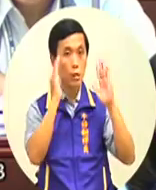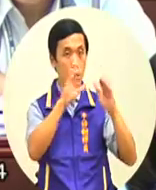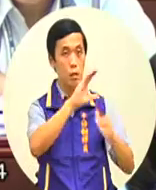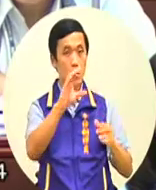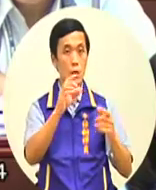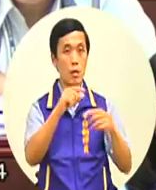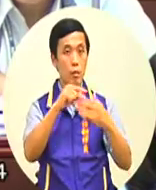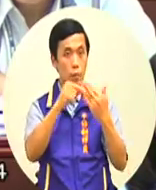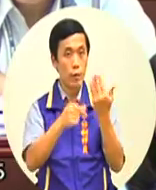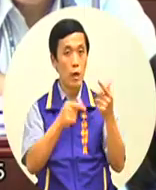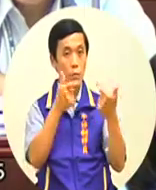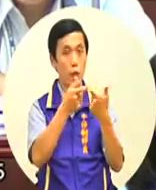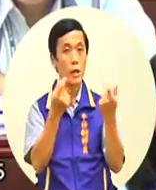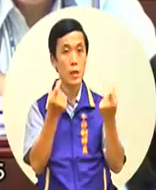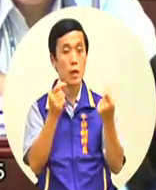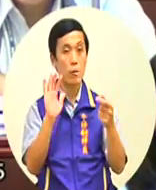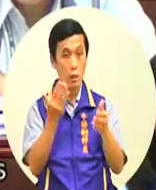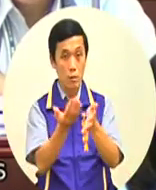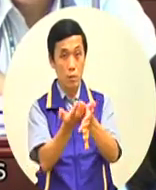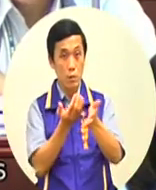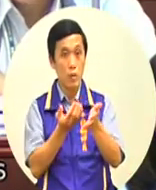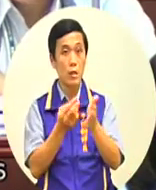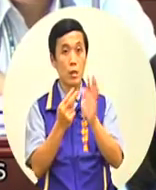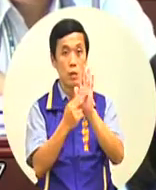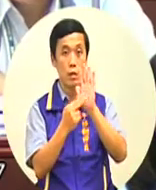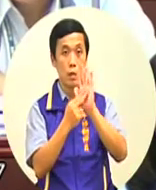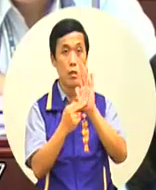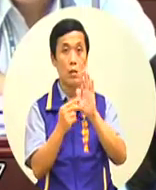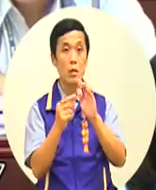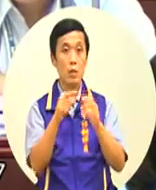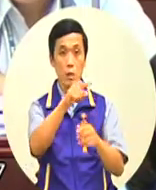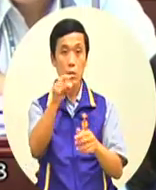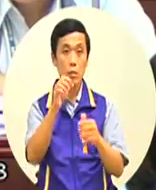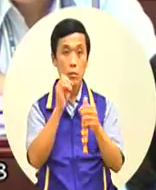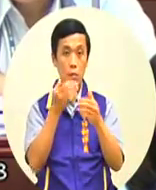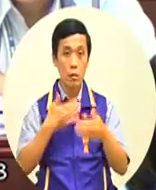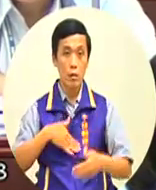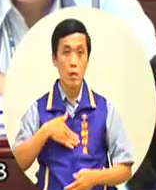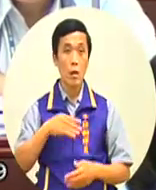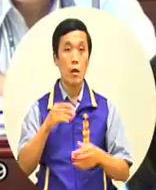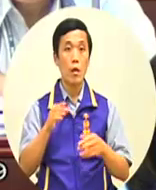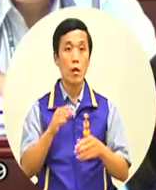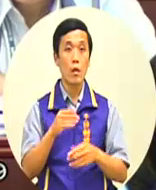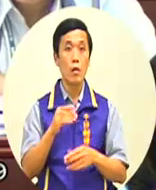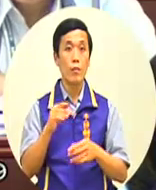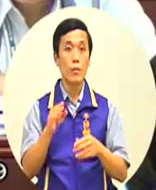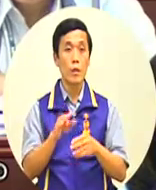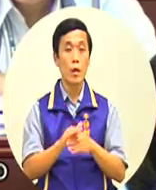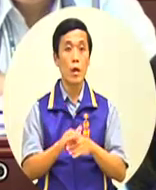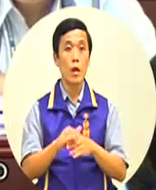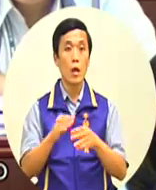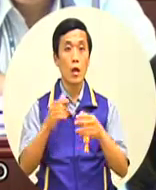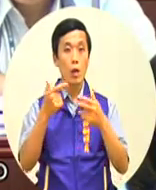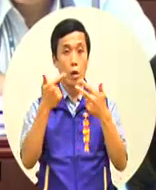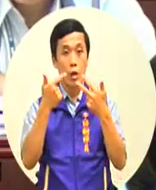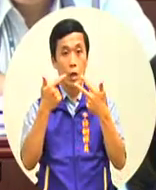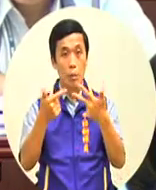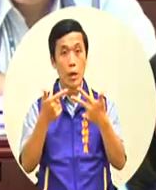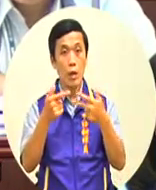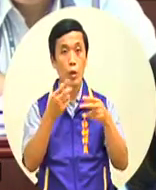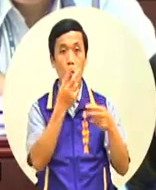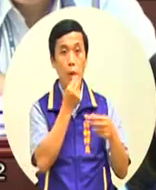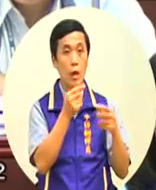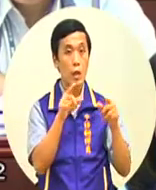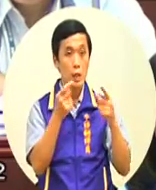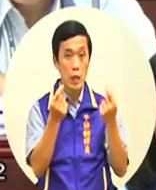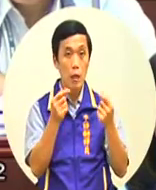有几个前提必须要让大家也知道的，就是第一，例假日不等于星期天，但是七天内至